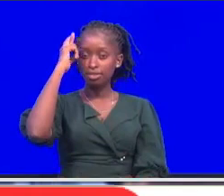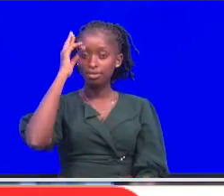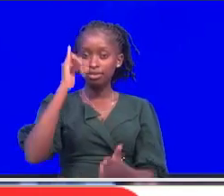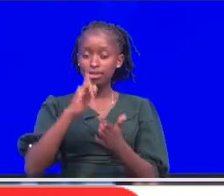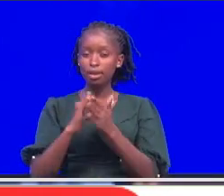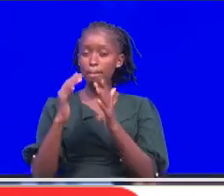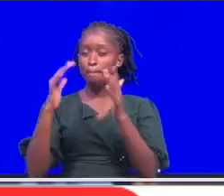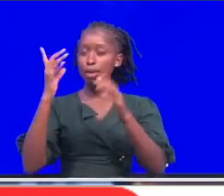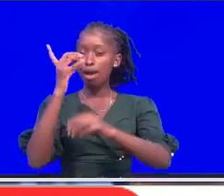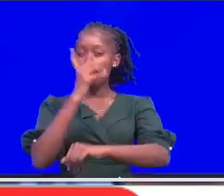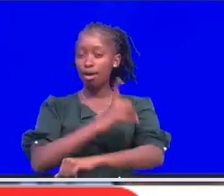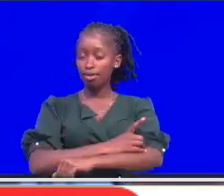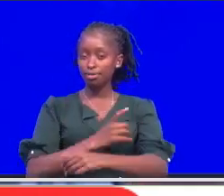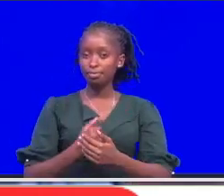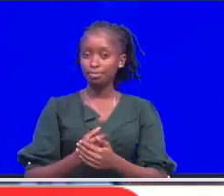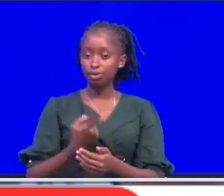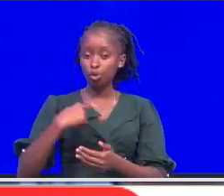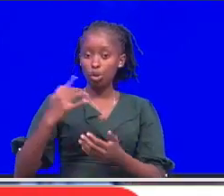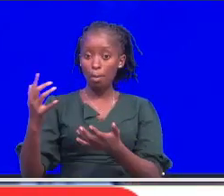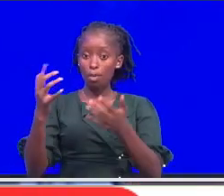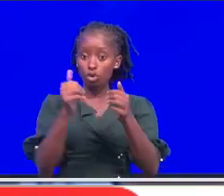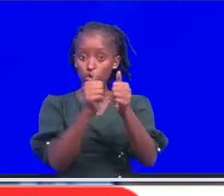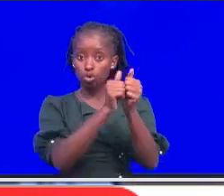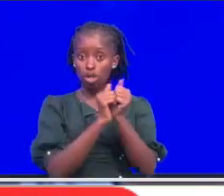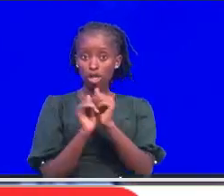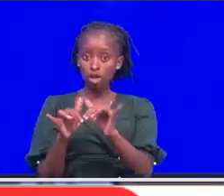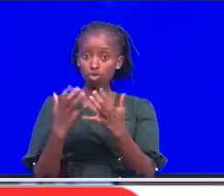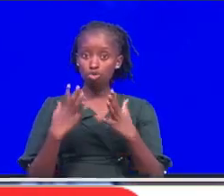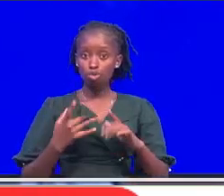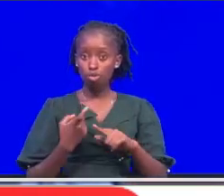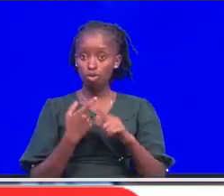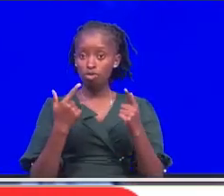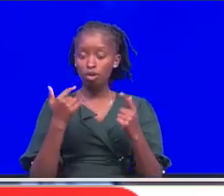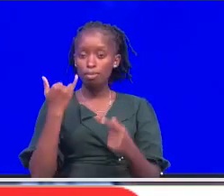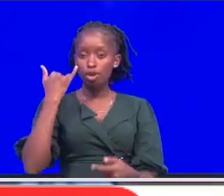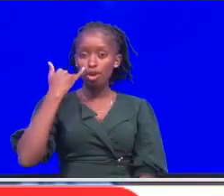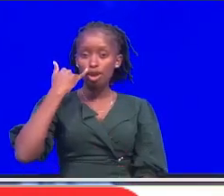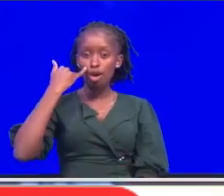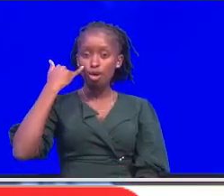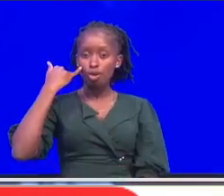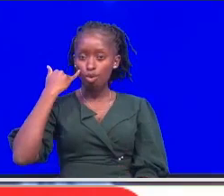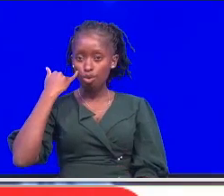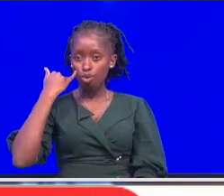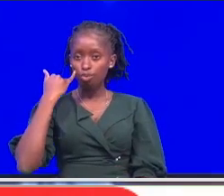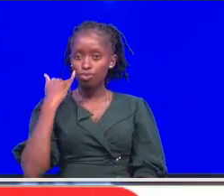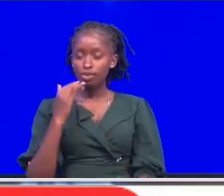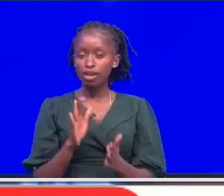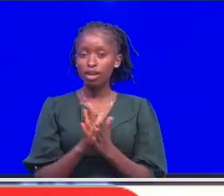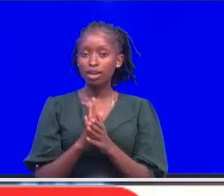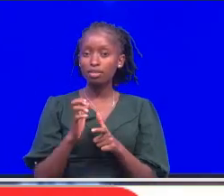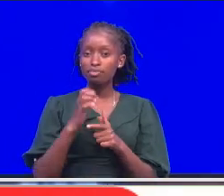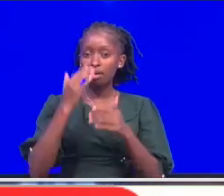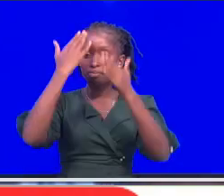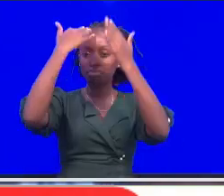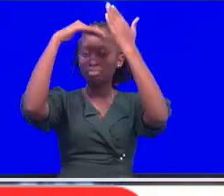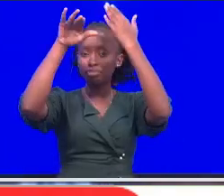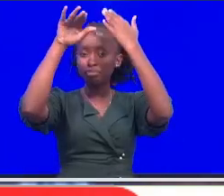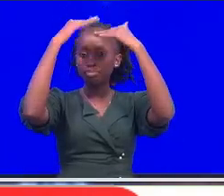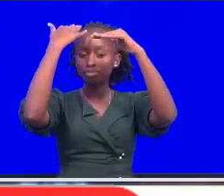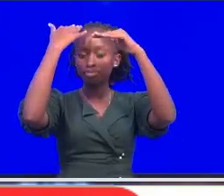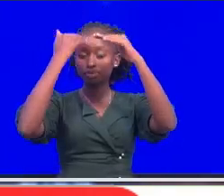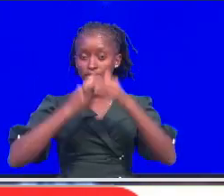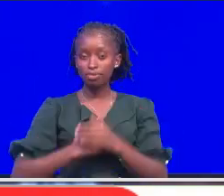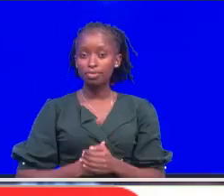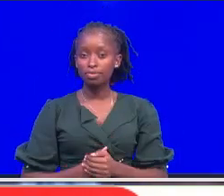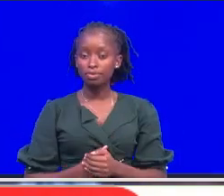pamoja wanahabari kutoka kaunti ya Nakuru, imeleta pamoja wahadhiri wa vyuo vikuu,